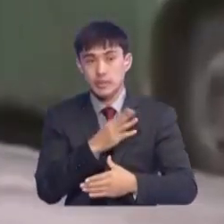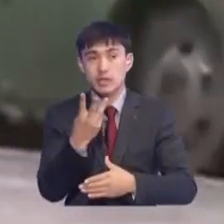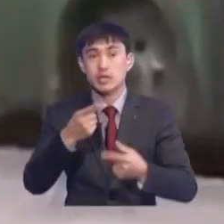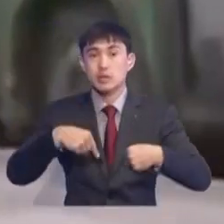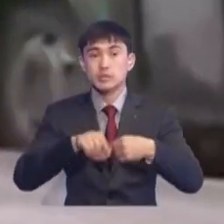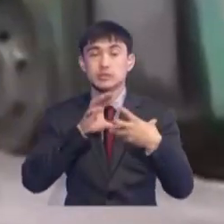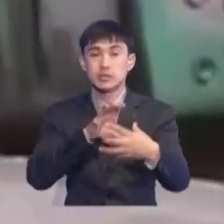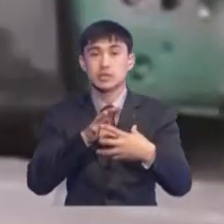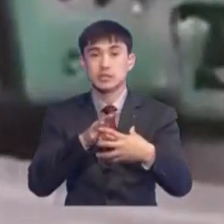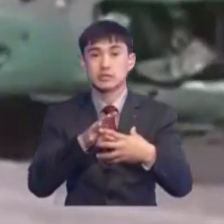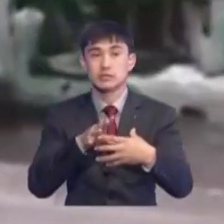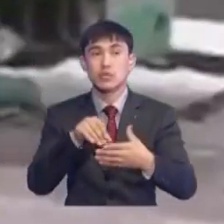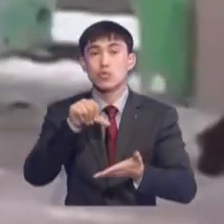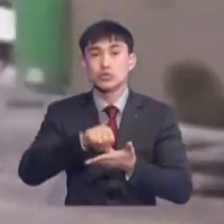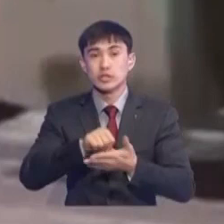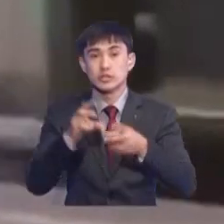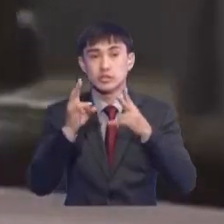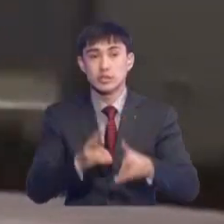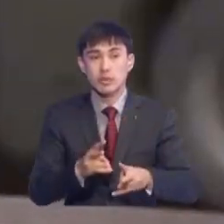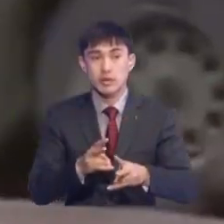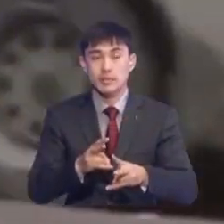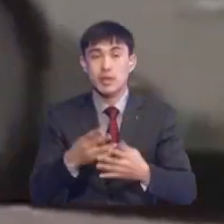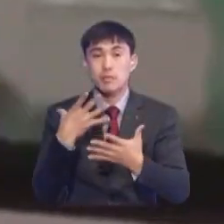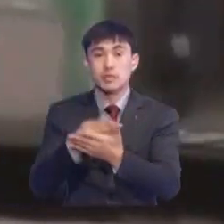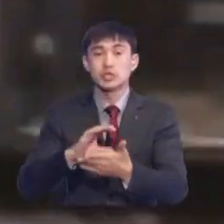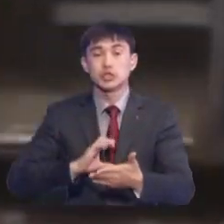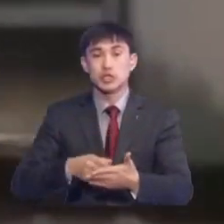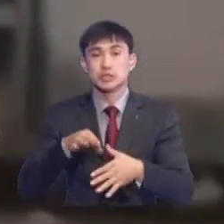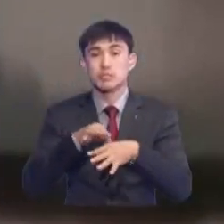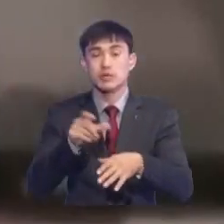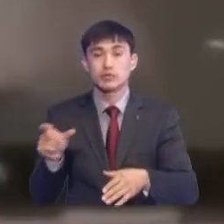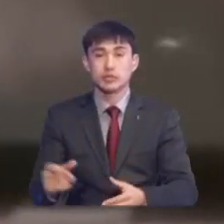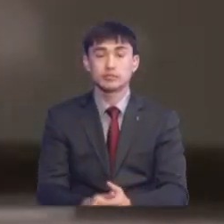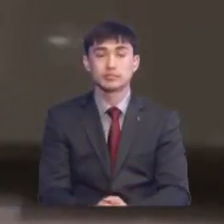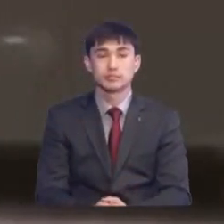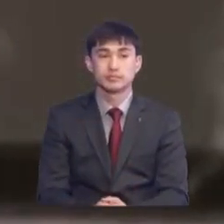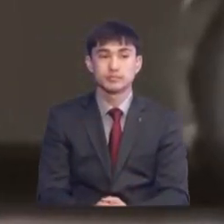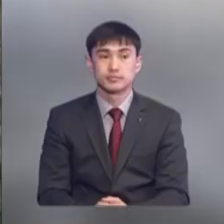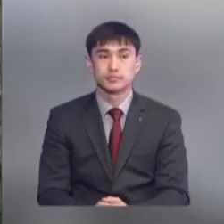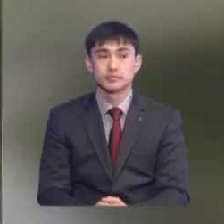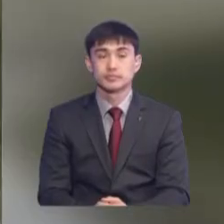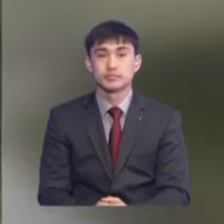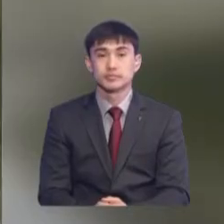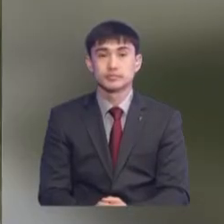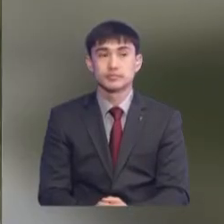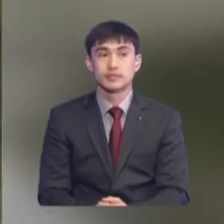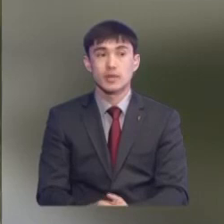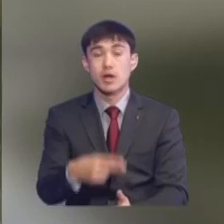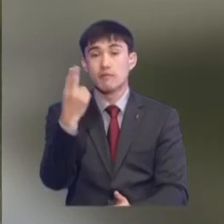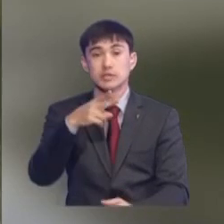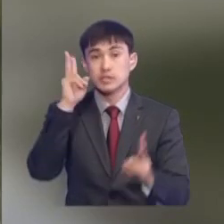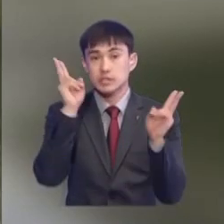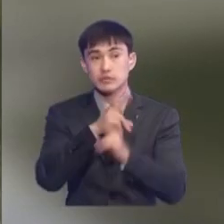общественных транспортных средства участвовавшие в ДТП принадлежат частным перевозчикам в Остане